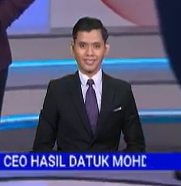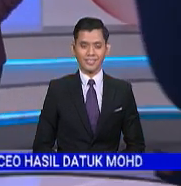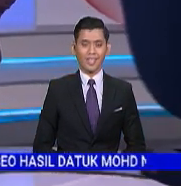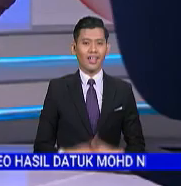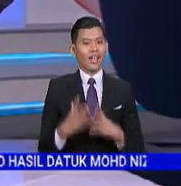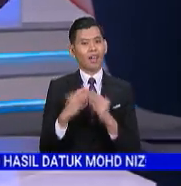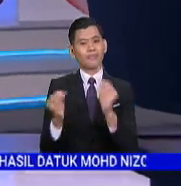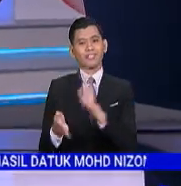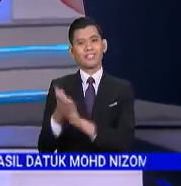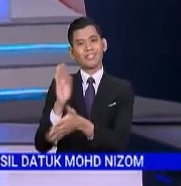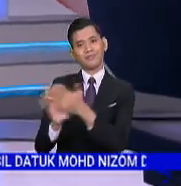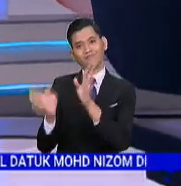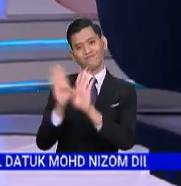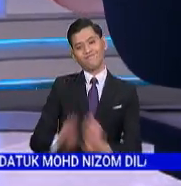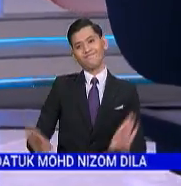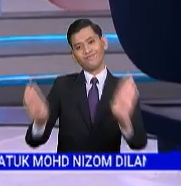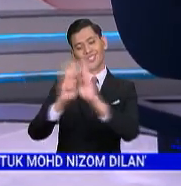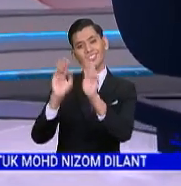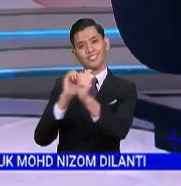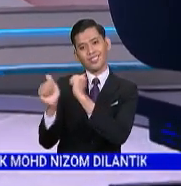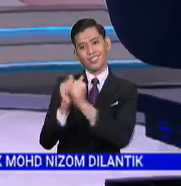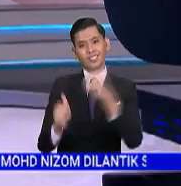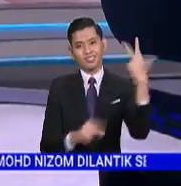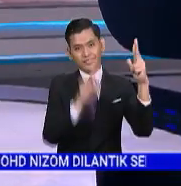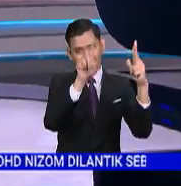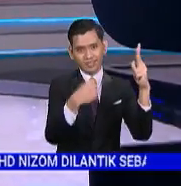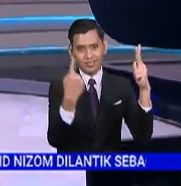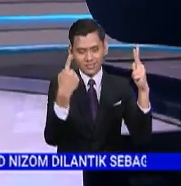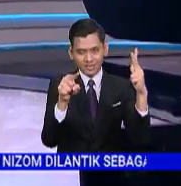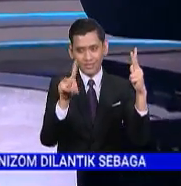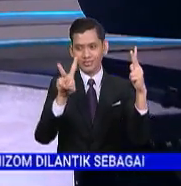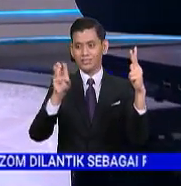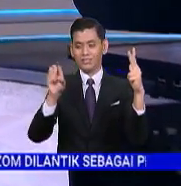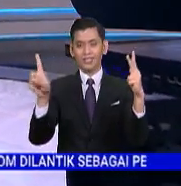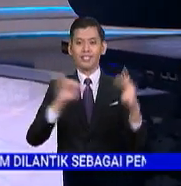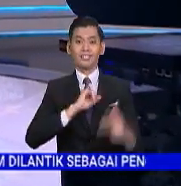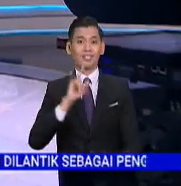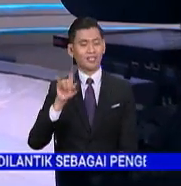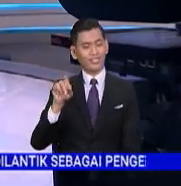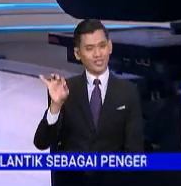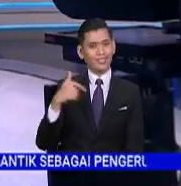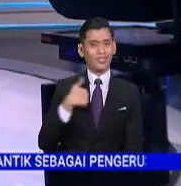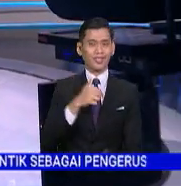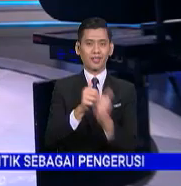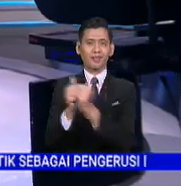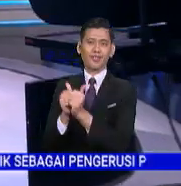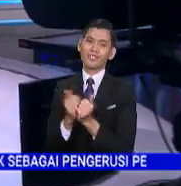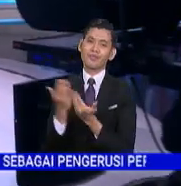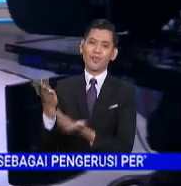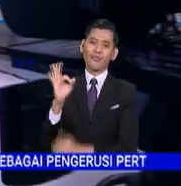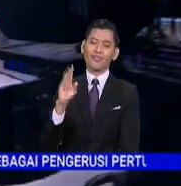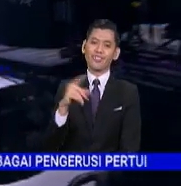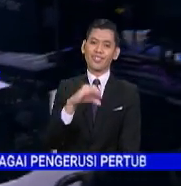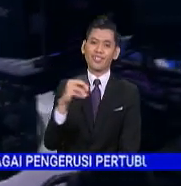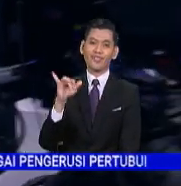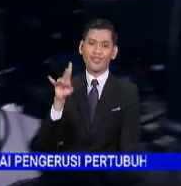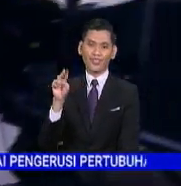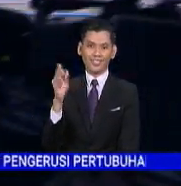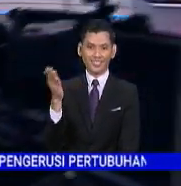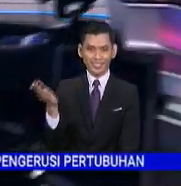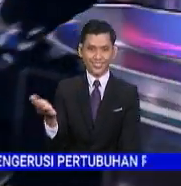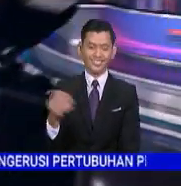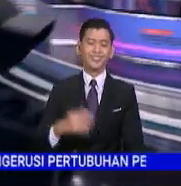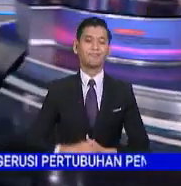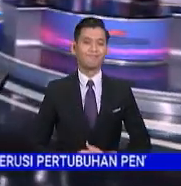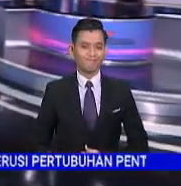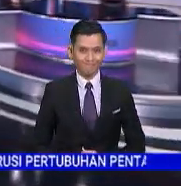Sedara paparan itu tadi menutup edisi Sukan 13 November 2021. Saya Syarul Islam, kita bersama dengan rakan penyampai Fatil dan juga Fiona dalam segmen